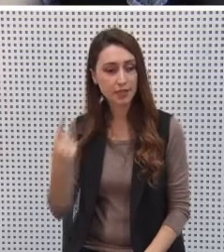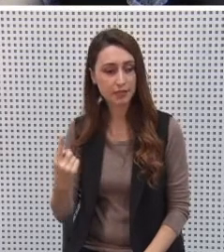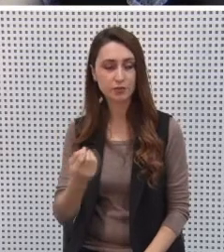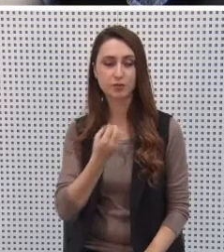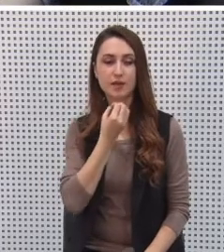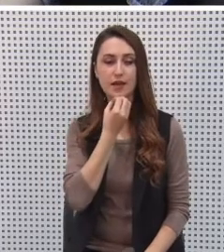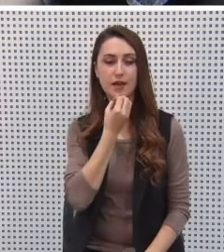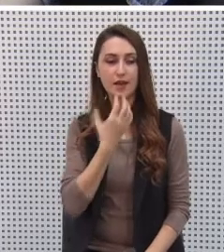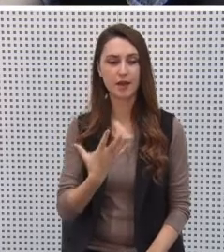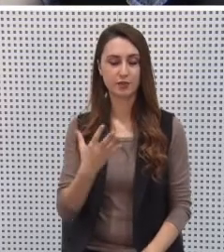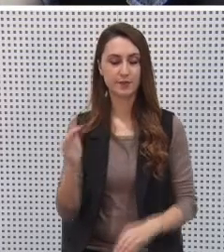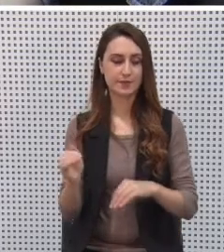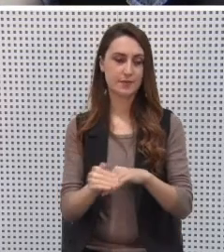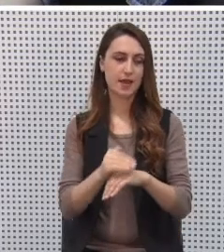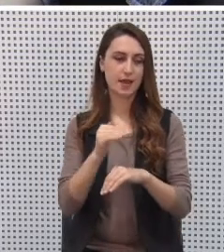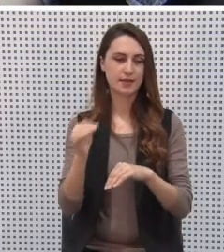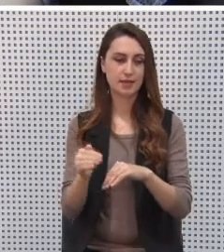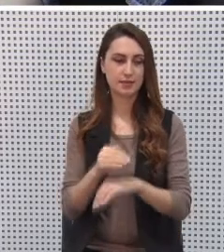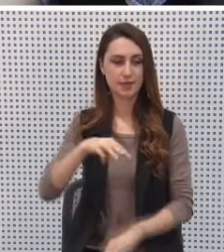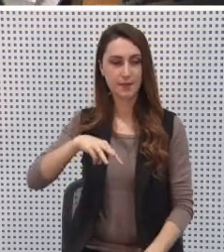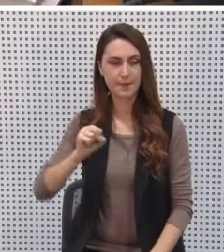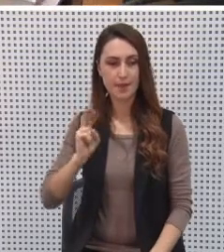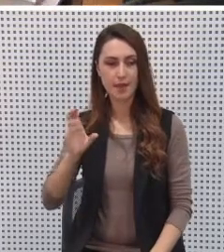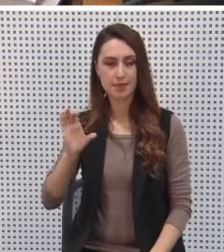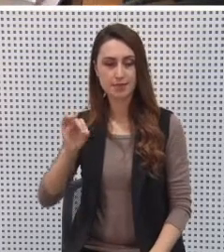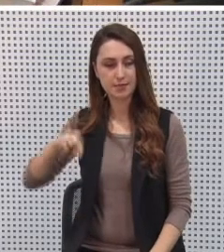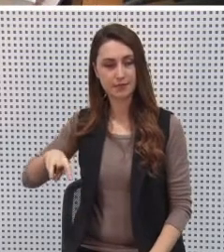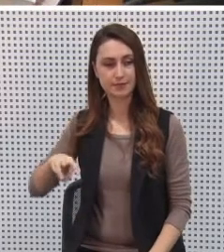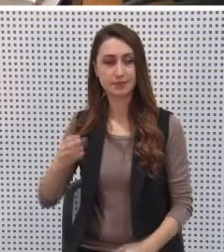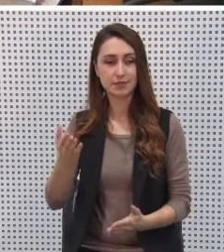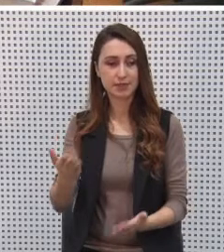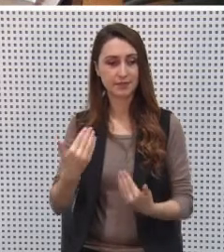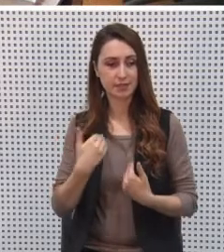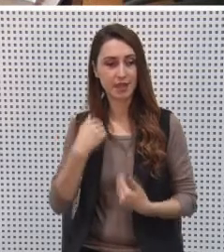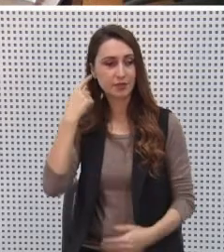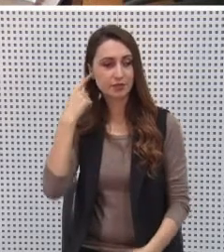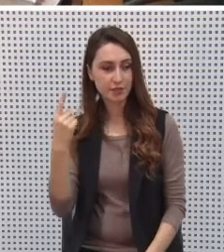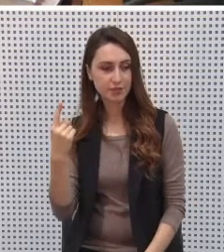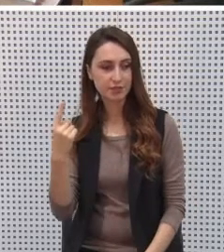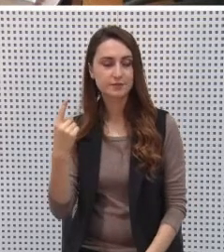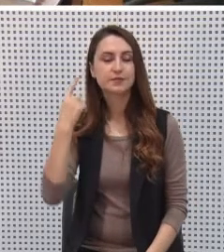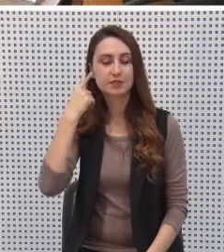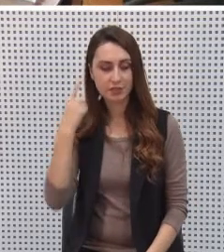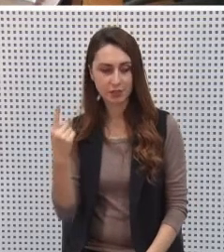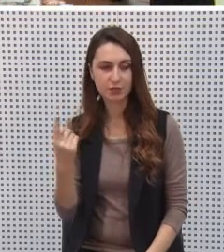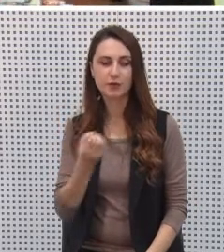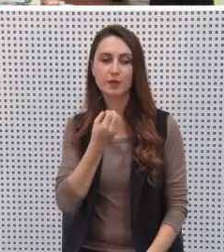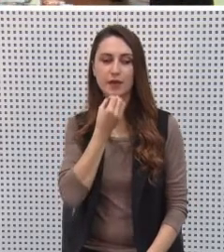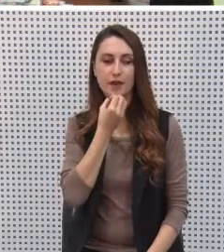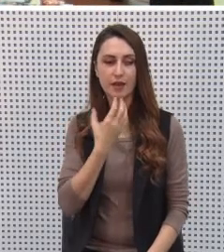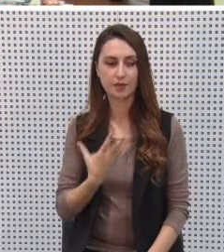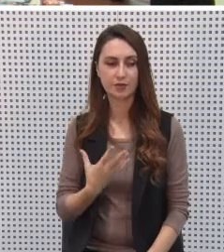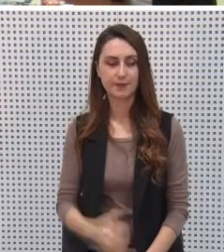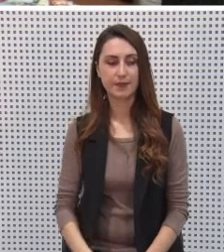слышу хорошо. Молодец. Максим, ты меня слышишь? Слышу хорошо.